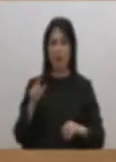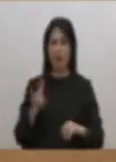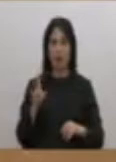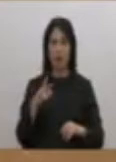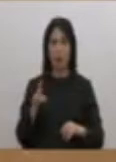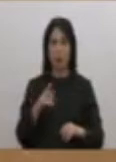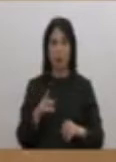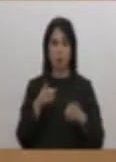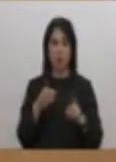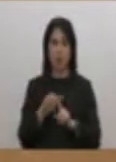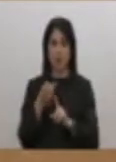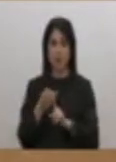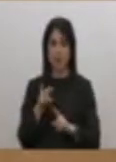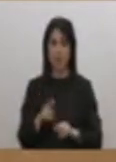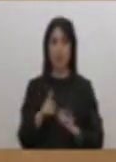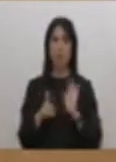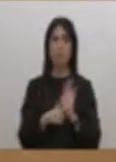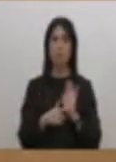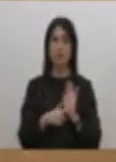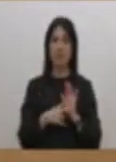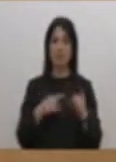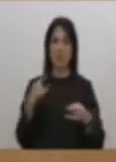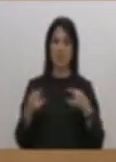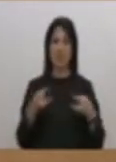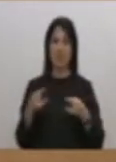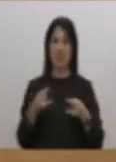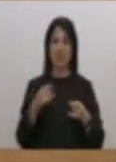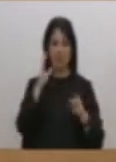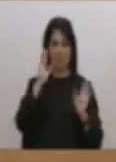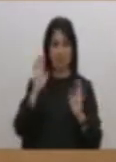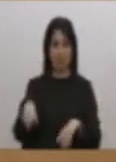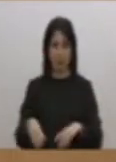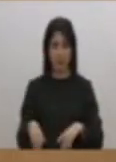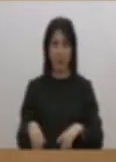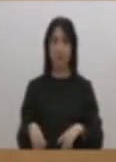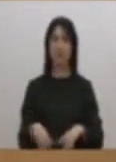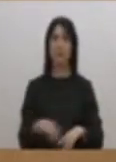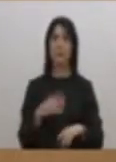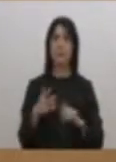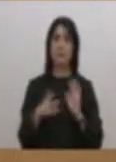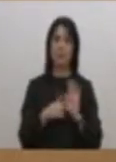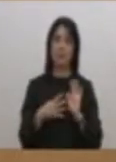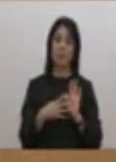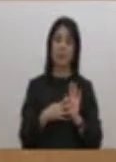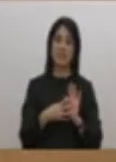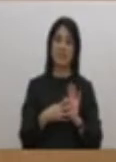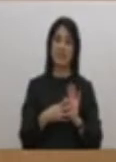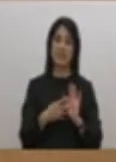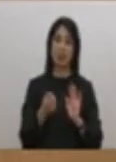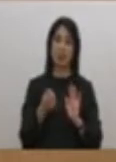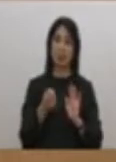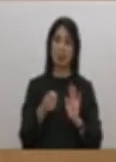gadzar cuinepto, meșvide punctia televizie șeșvito, da merveda mețhre puncti minda odina v